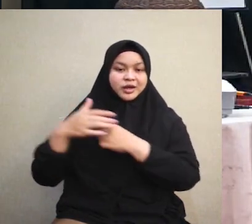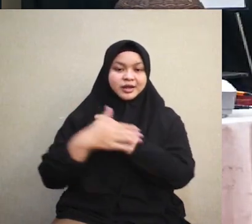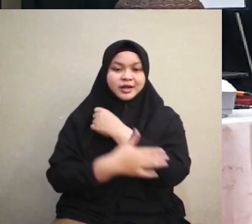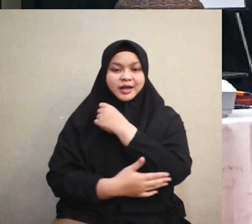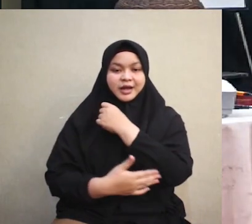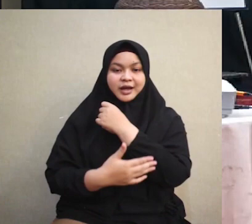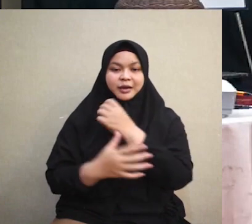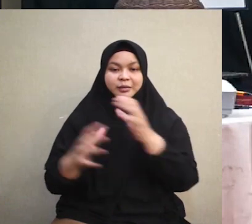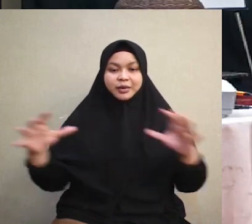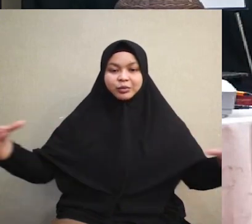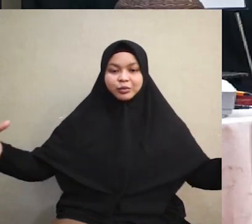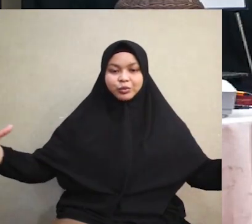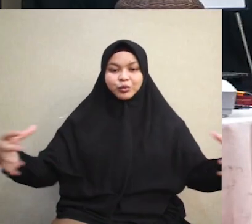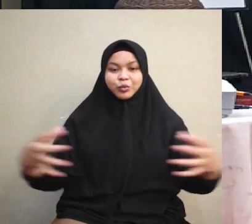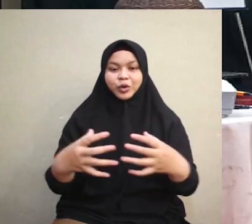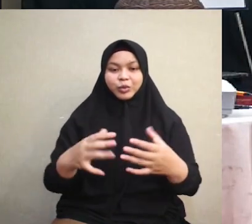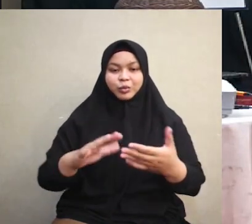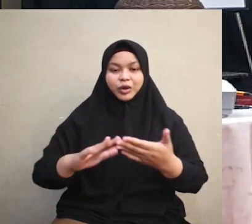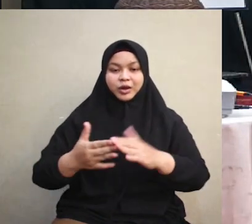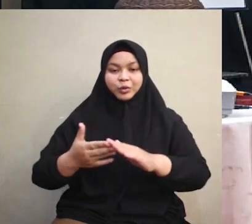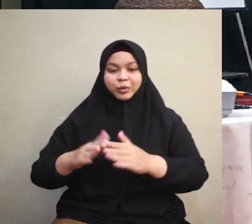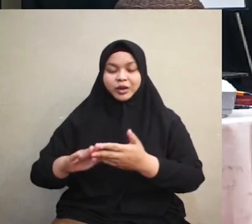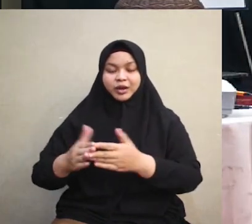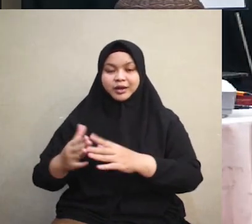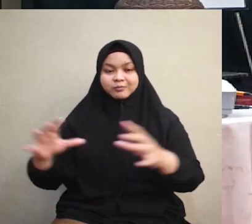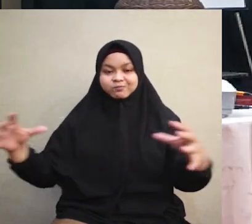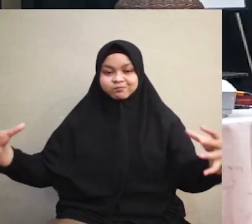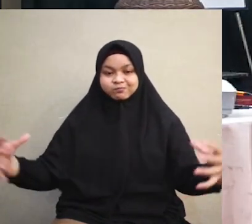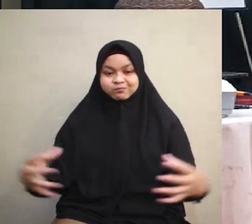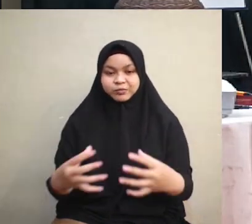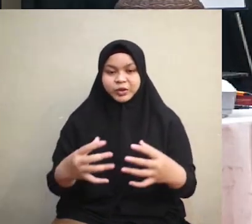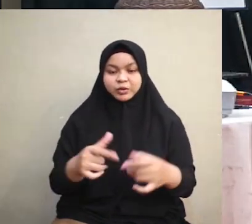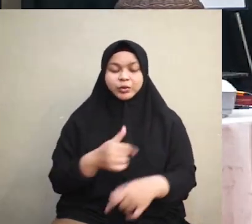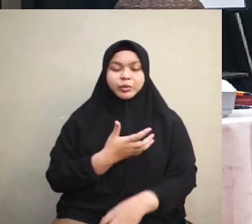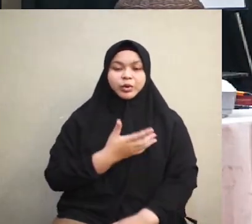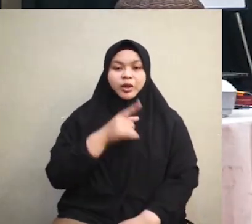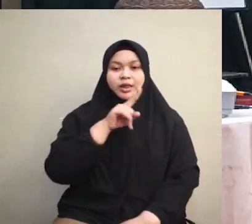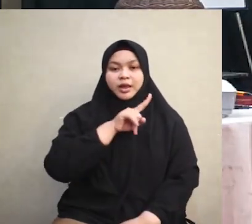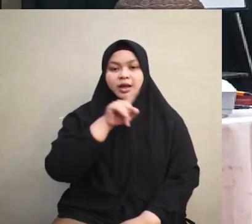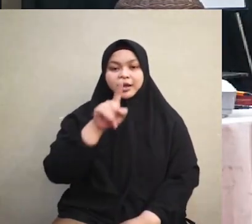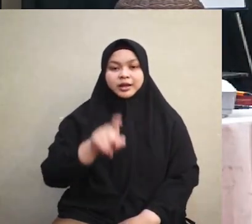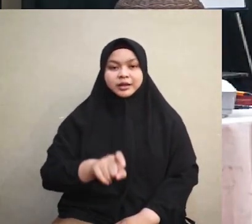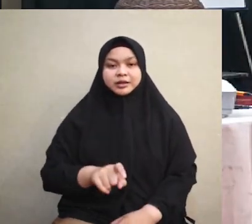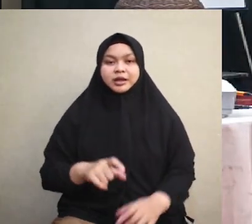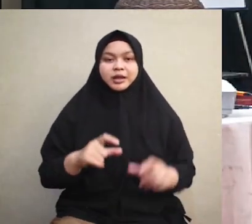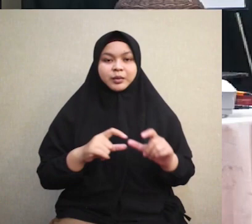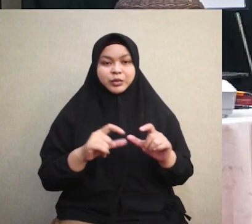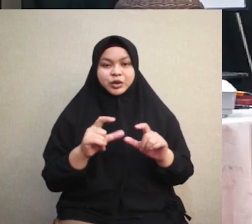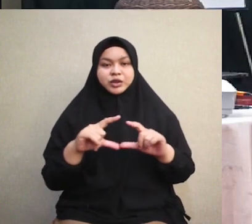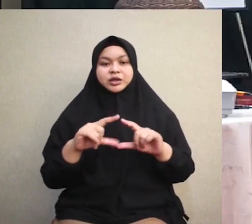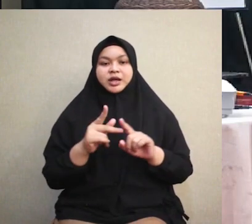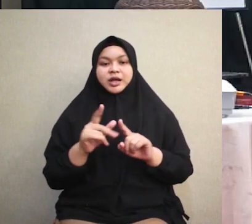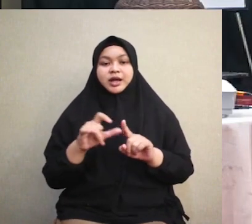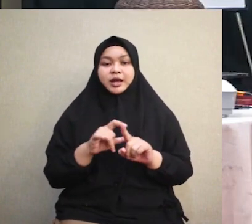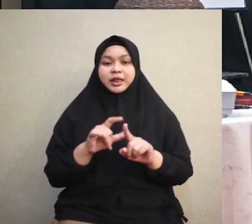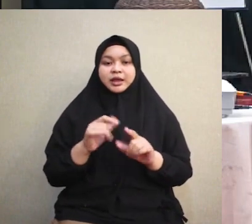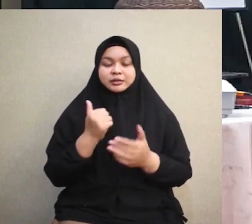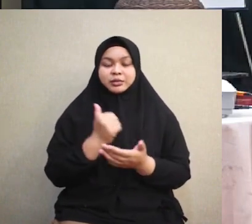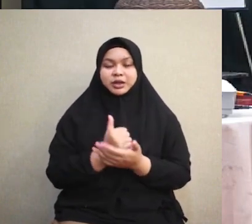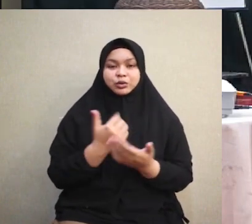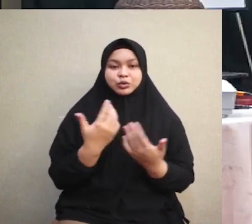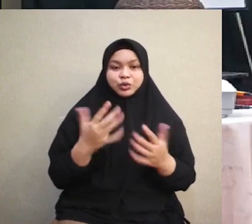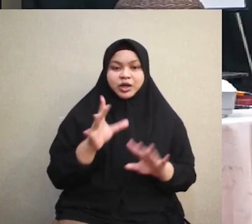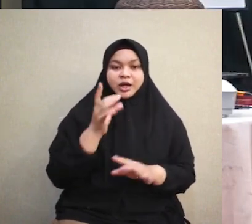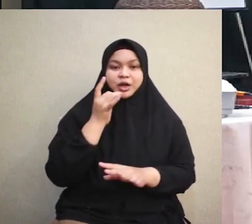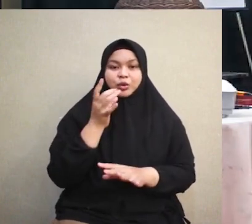memperjumpakan semua komunitas ini ya kan itu makanya saya mau nanya nih ke Mas Said Mas Said ini sebenarnya setelah ada